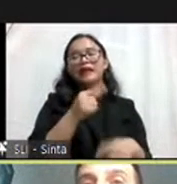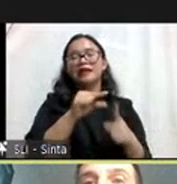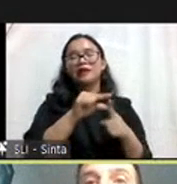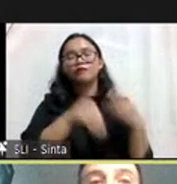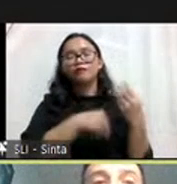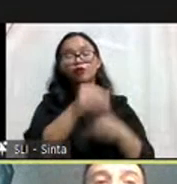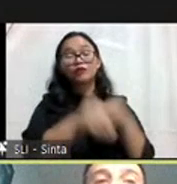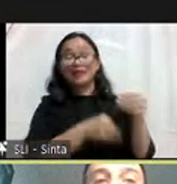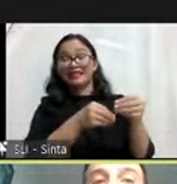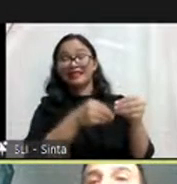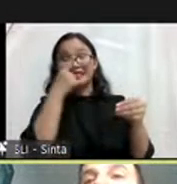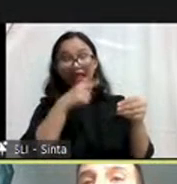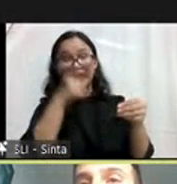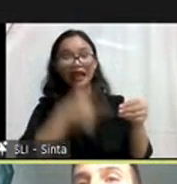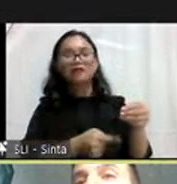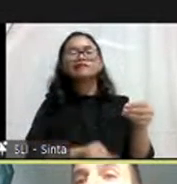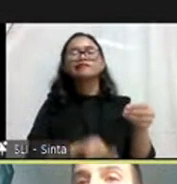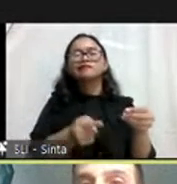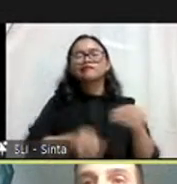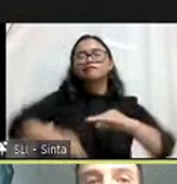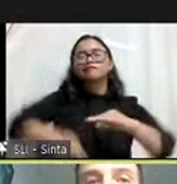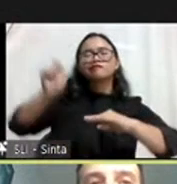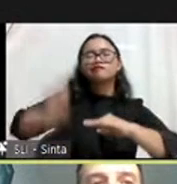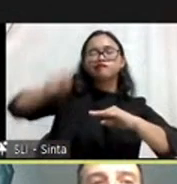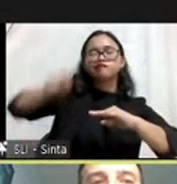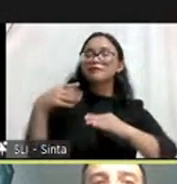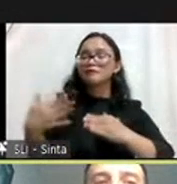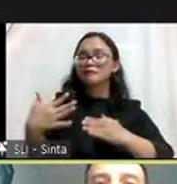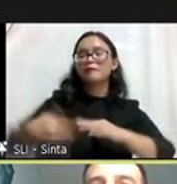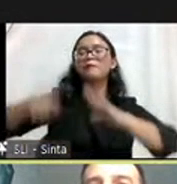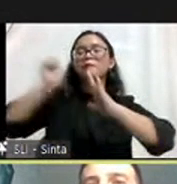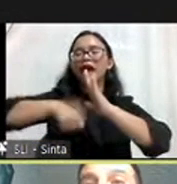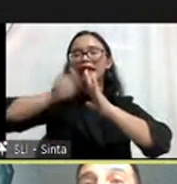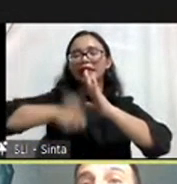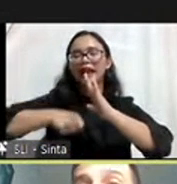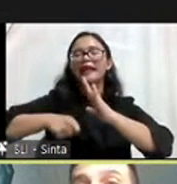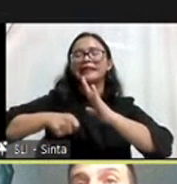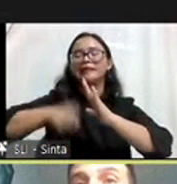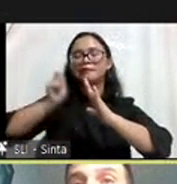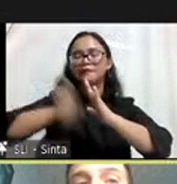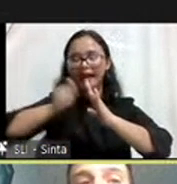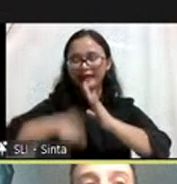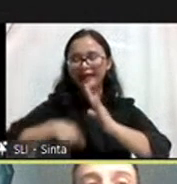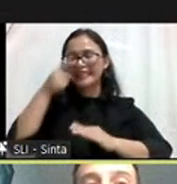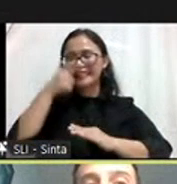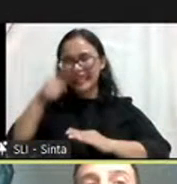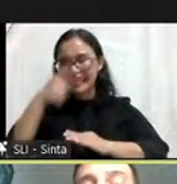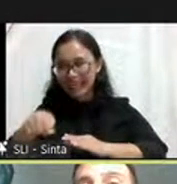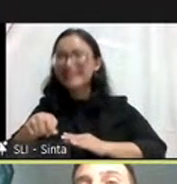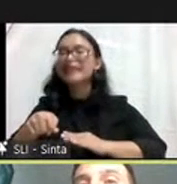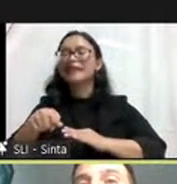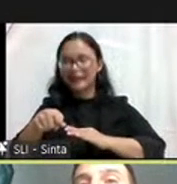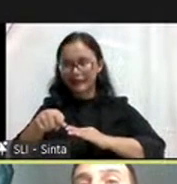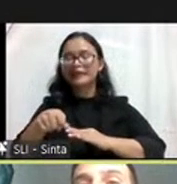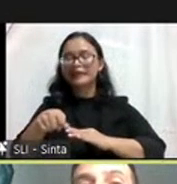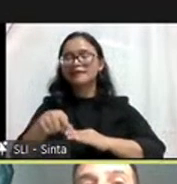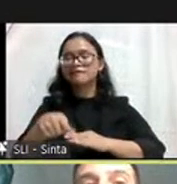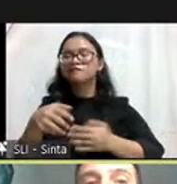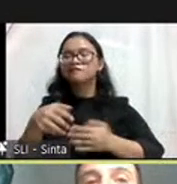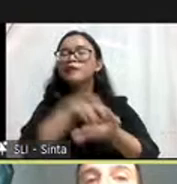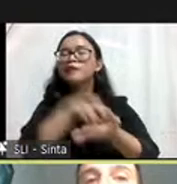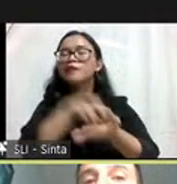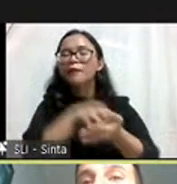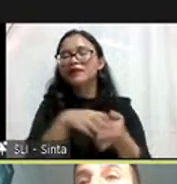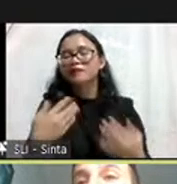Thailan itu dituntut di pengadilan ee Thailand untuk pelanggaran HAM yang mereka lakukan di negara lain dalam hal ini di Thailand eh sori di Kambodia pada